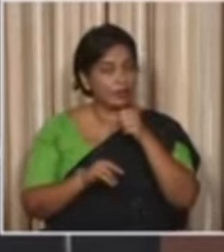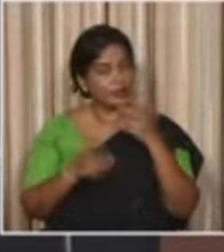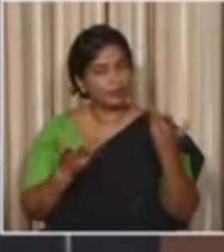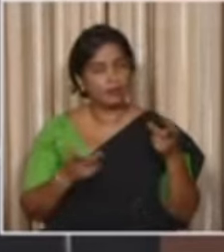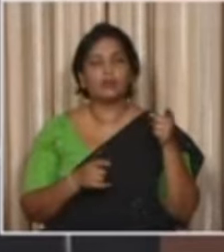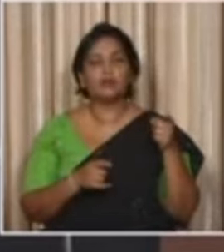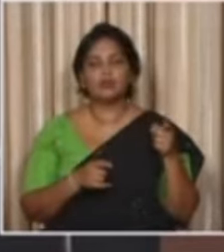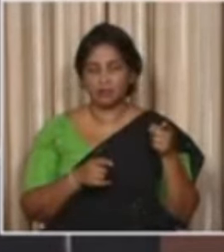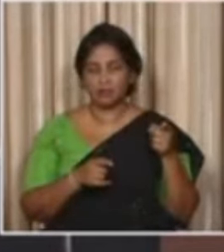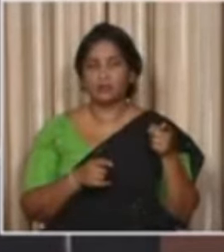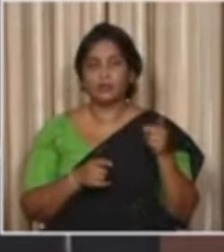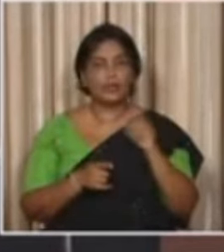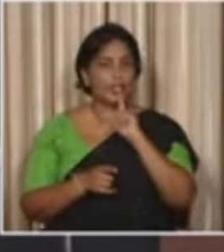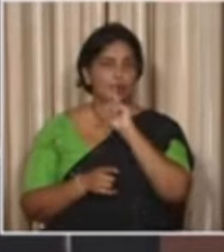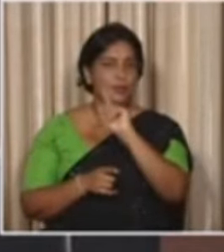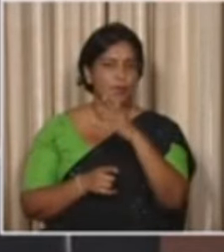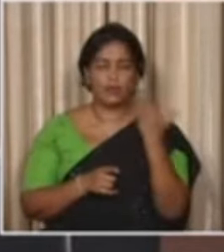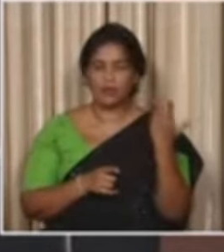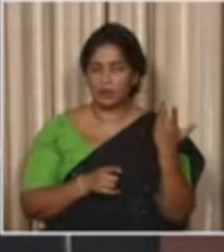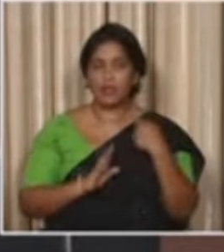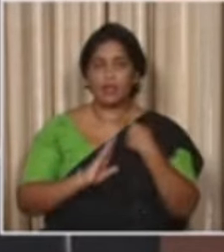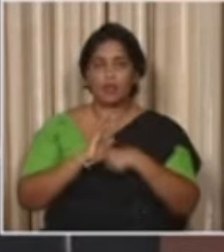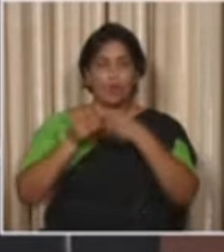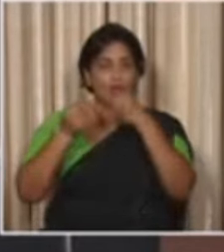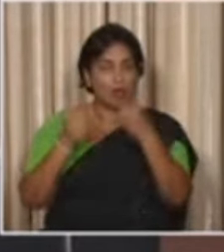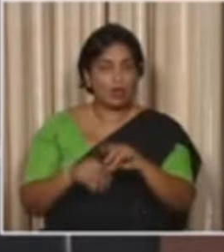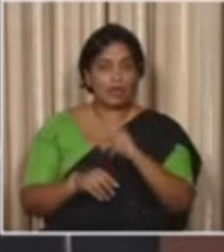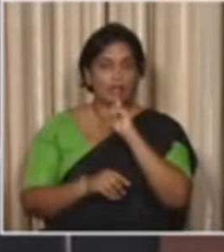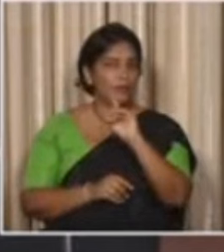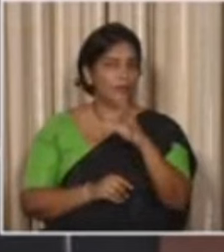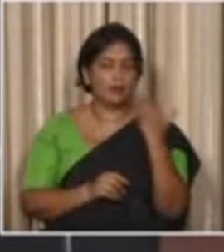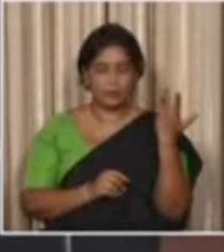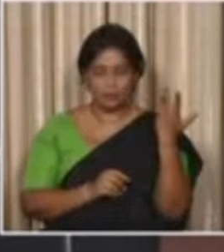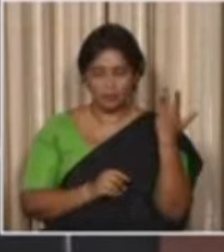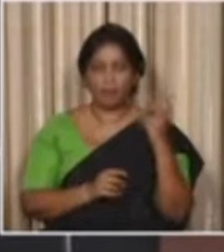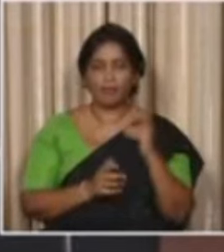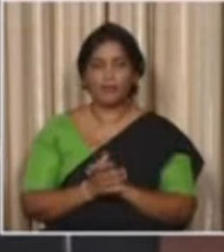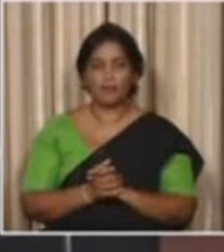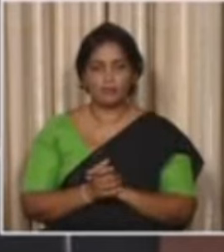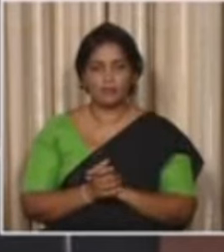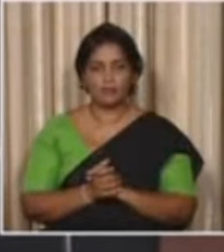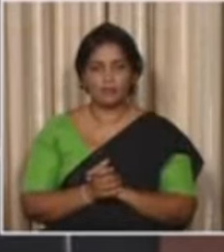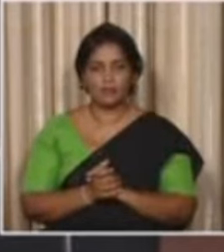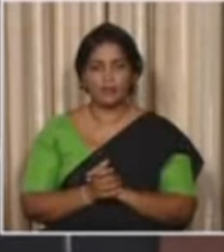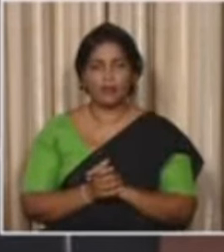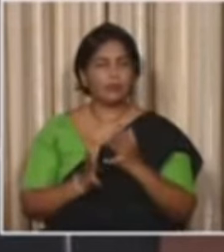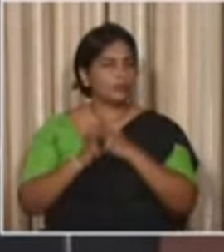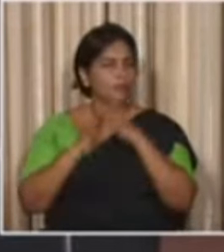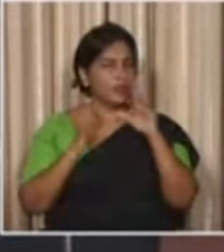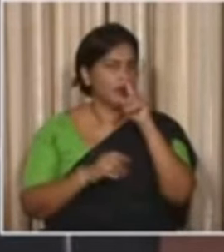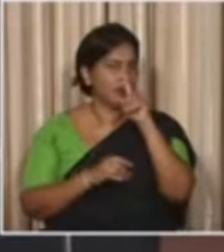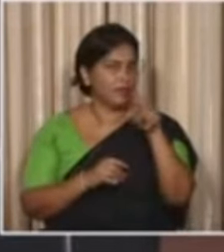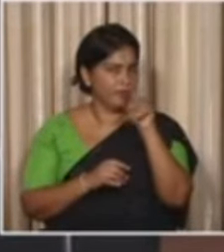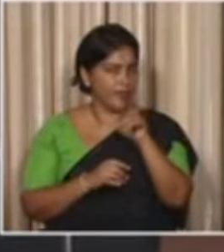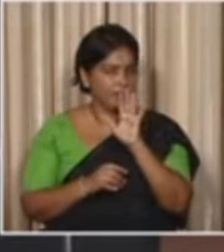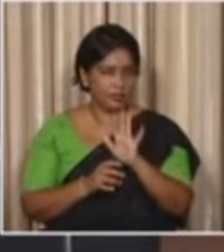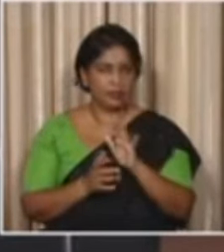කිව්වේ නැහැ රට බංකුවලොත් කියලා ඒකළු විශාල වැරද්දක් කෙරුවේ.